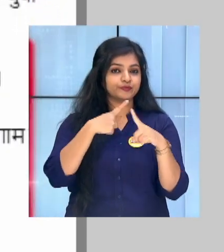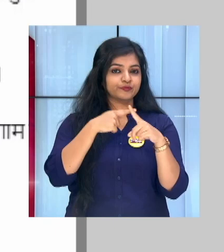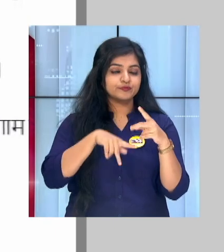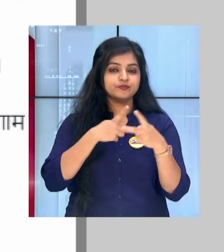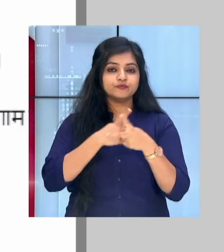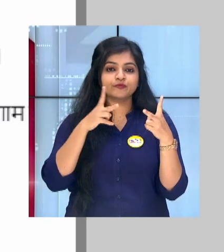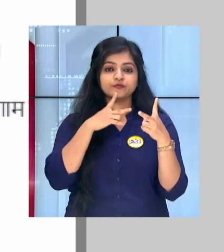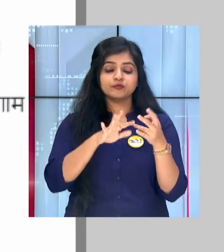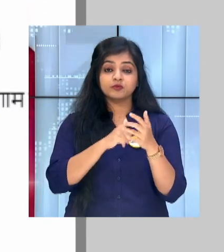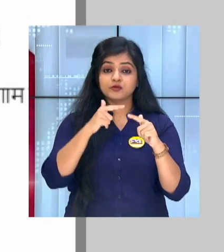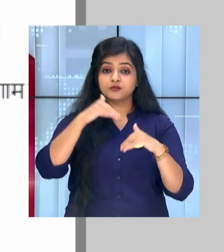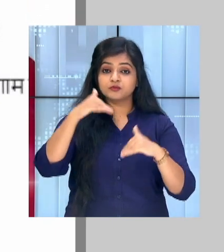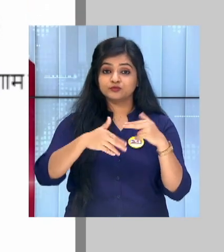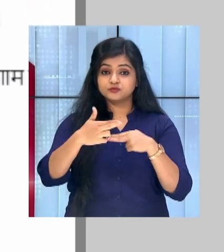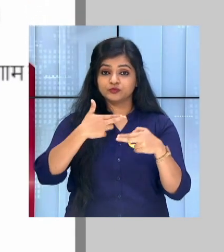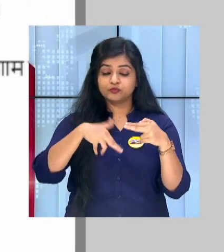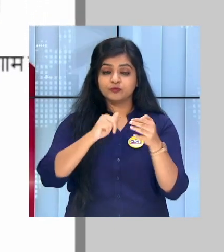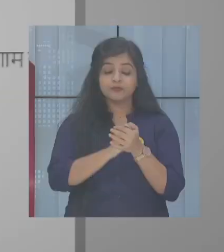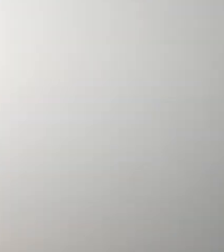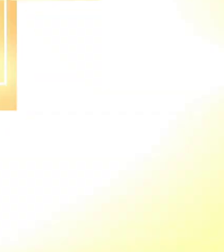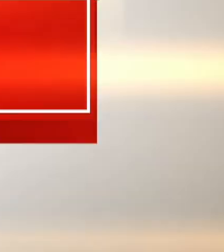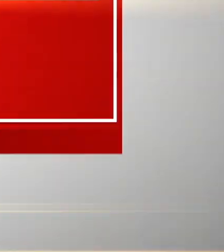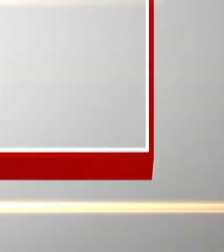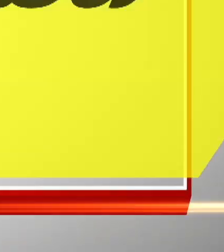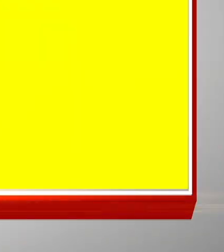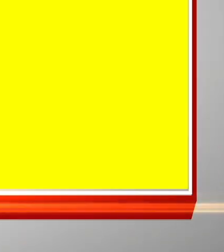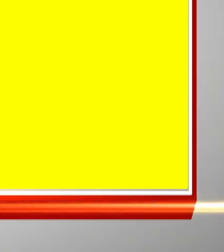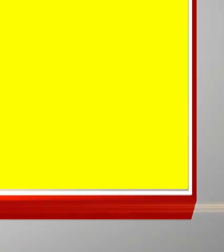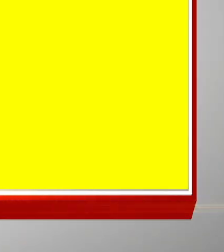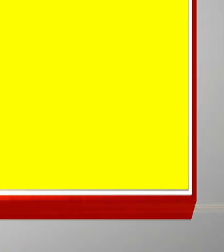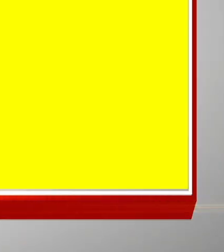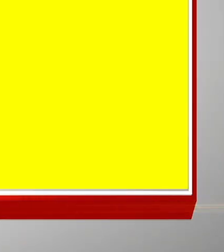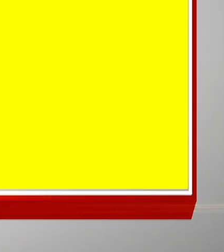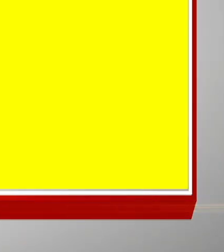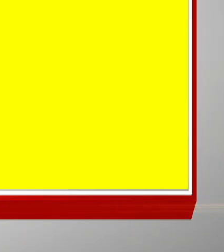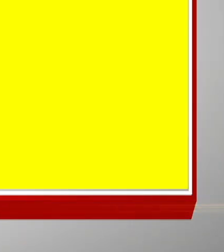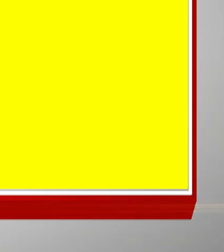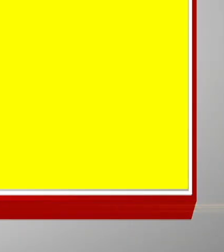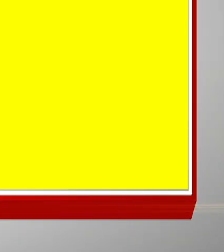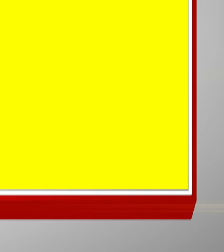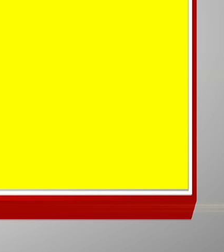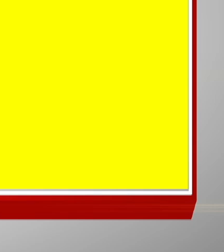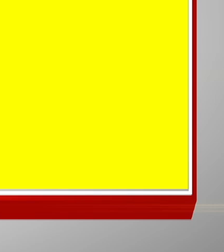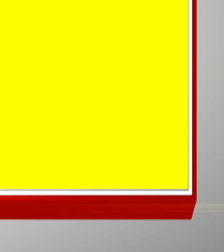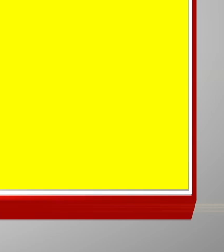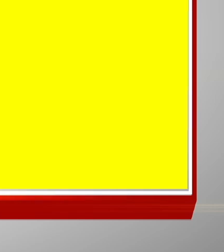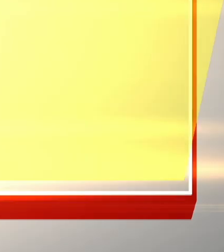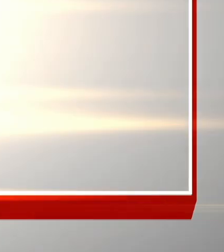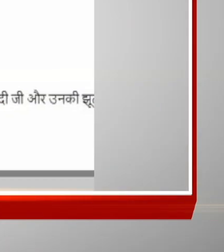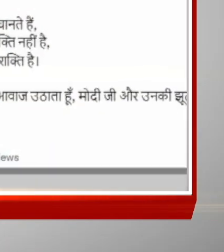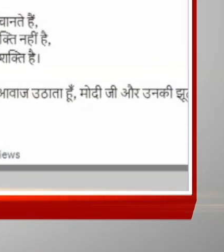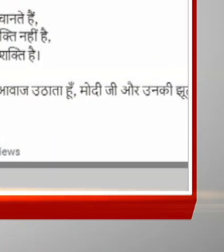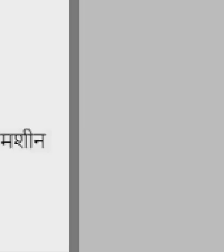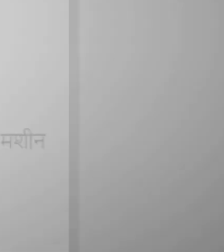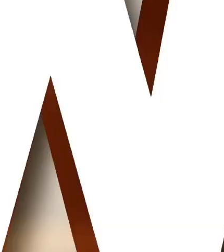ഈ തെരഞ്ഞെടുപ്പിലേക്ക് അടുക്കുമ്പോൾ പ്രധാനമന്ത്രിയും രാഹുൽ ഗാന്ധിയും തമ്മിലുള്ള ഒരു വാഗ്വാദത്തിലേക്ക് കൂടി ഇതിപ്പോൾ എത്തിയിരിക്കുകയാണ്. ഉമേഷ്.